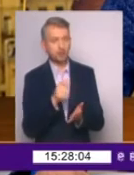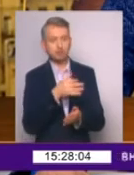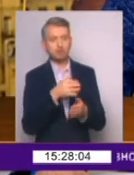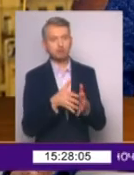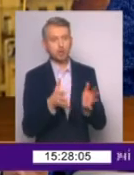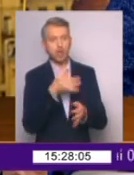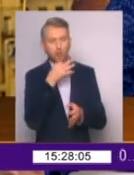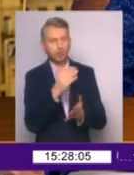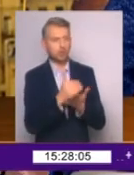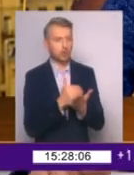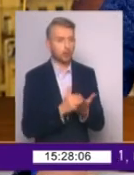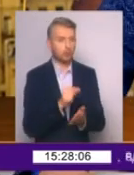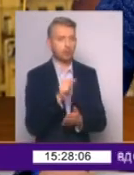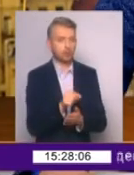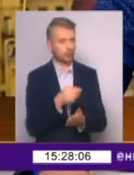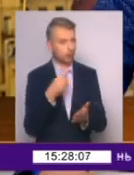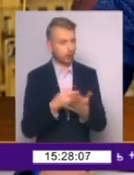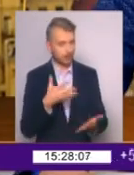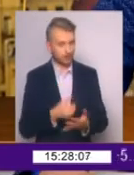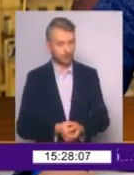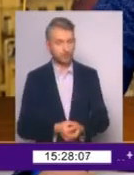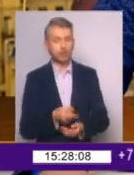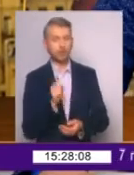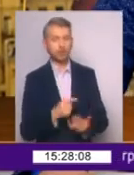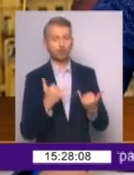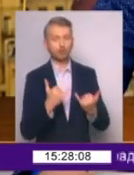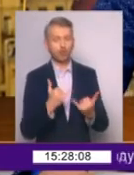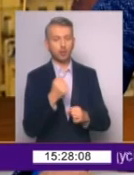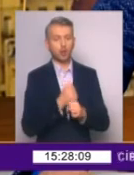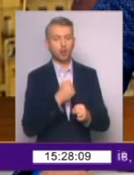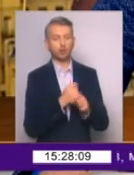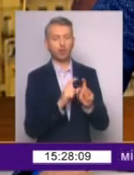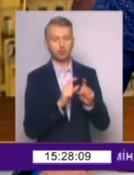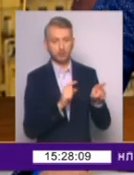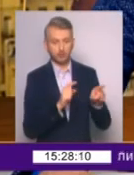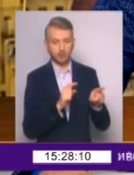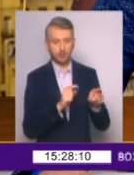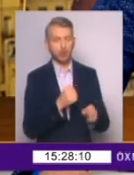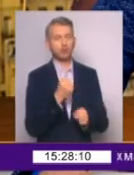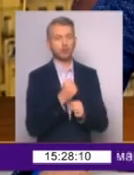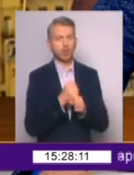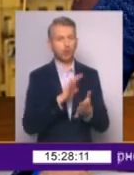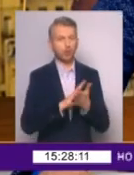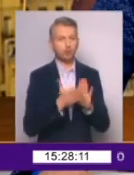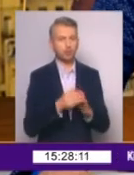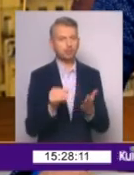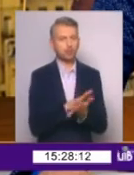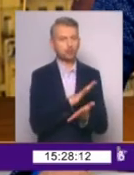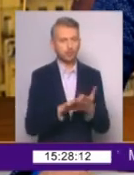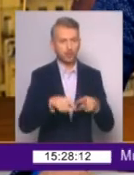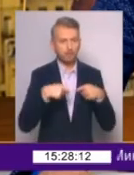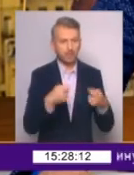програмне забезпечення, воно дороге. Угу. Тому сьогодні розробники зробили відповідні договори безкоштовної передачі,